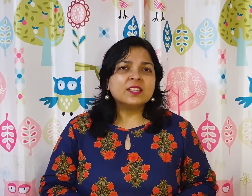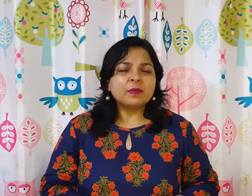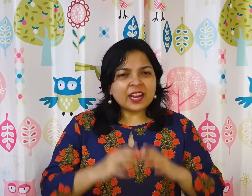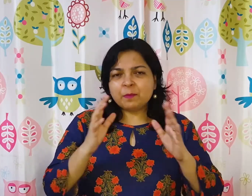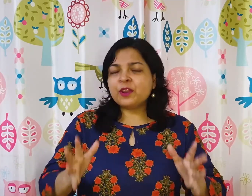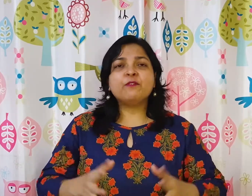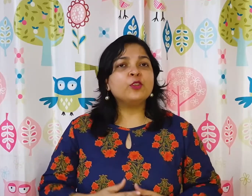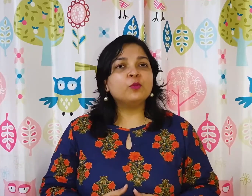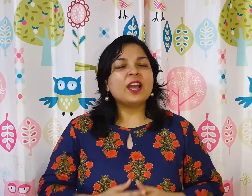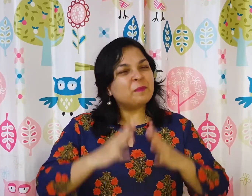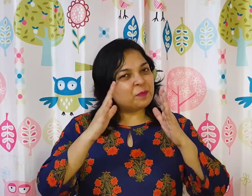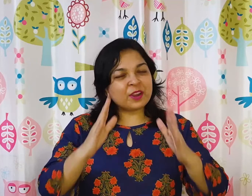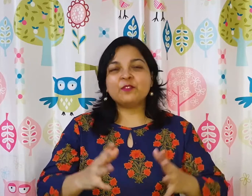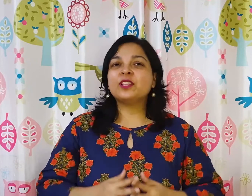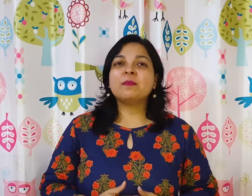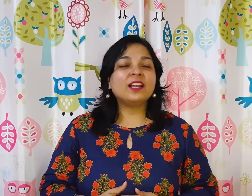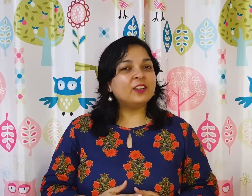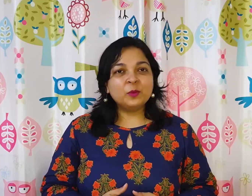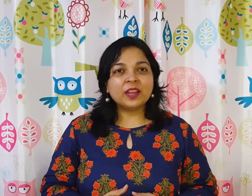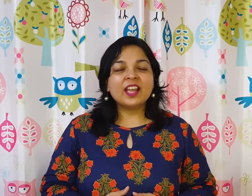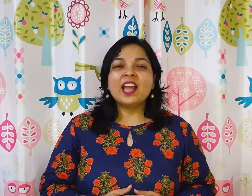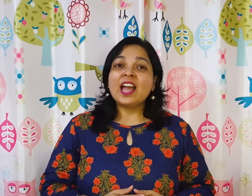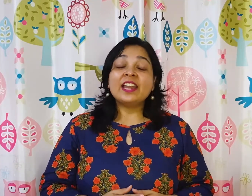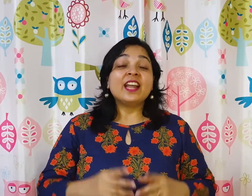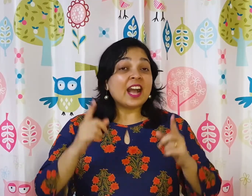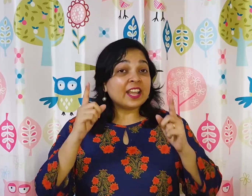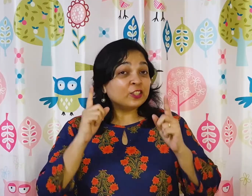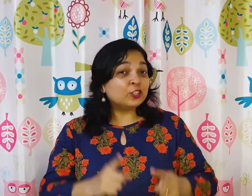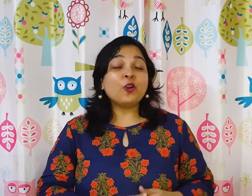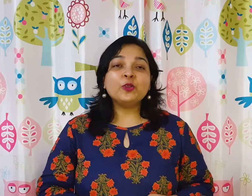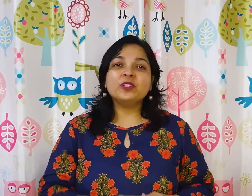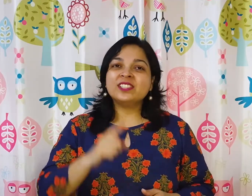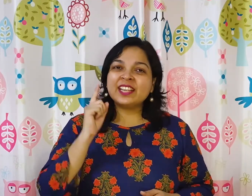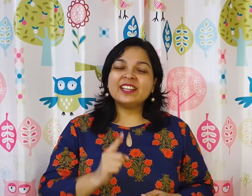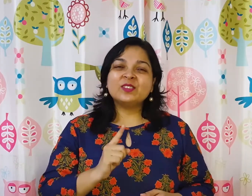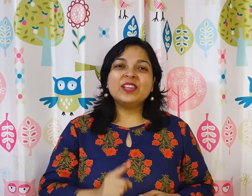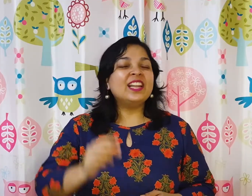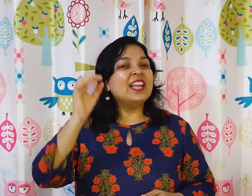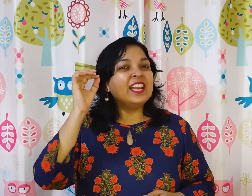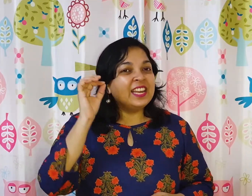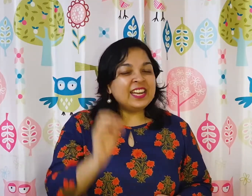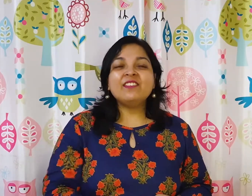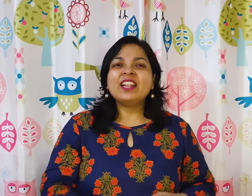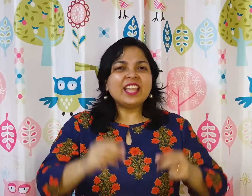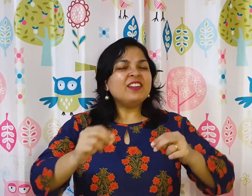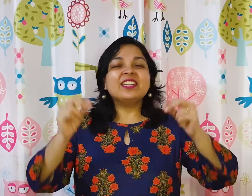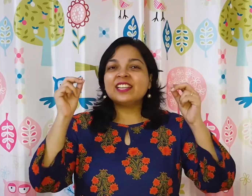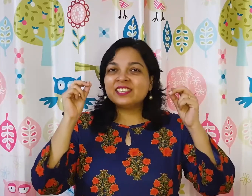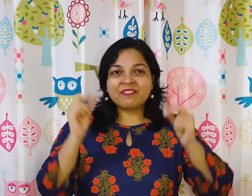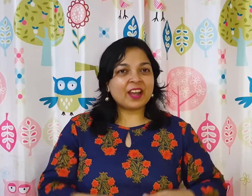உங்களுக்கு குப்பதுதிட்ட Soldier